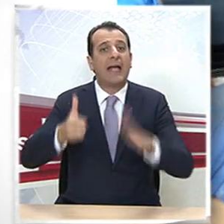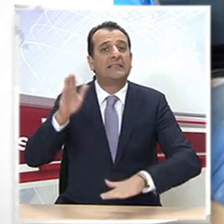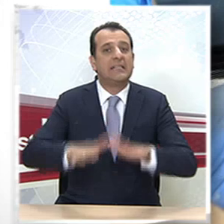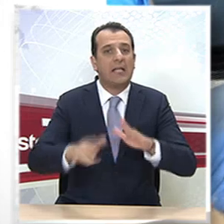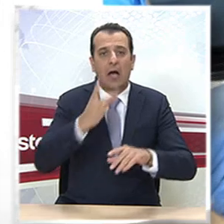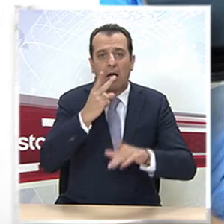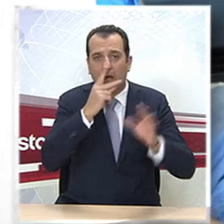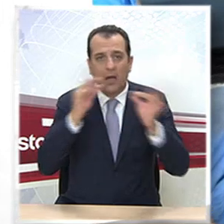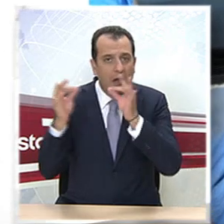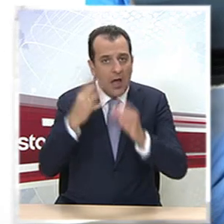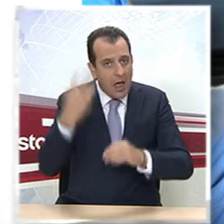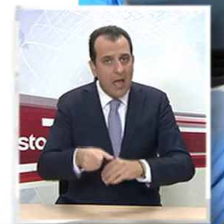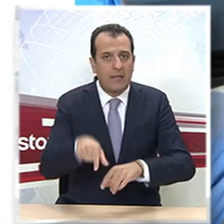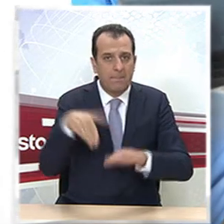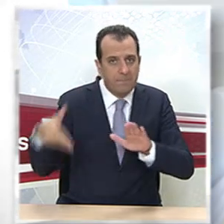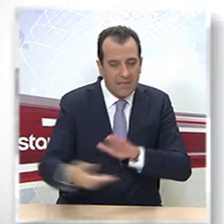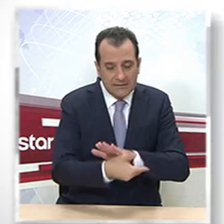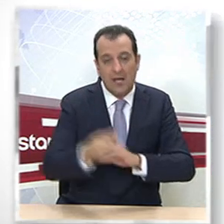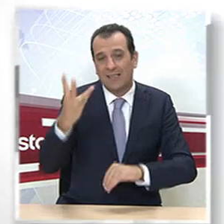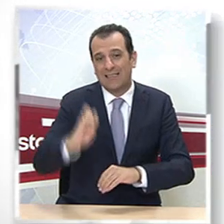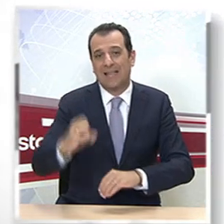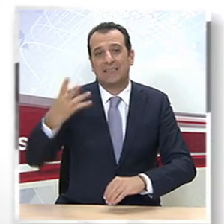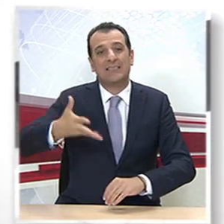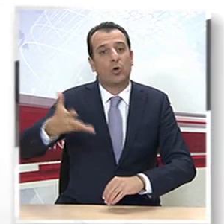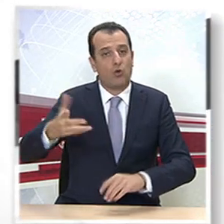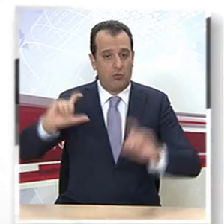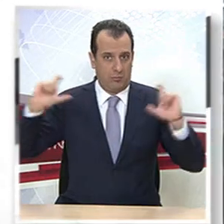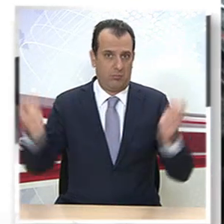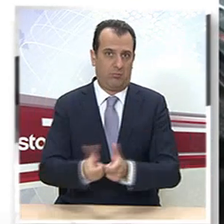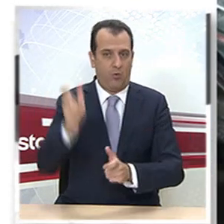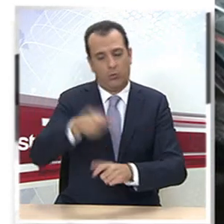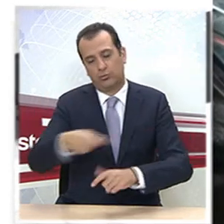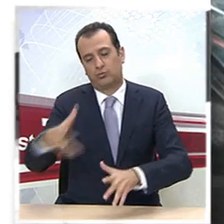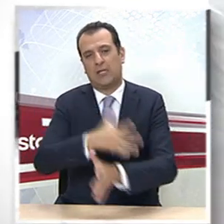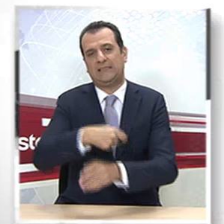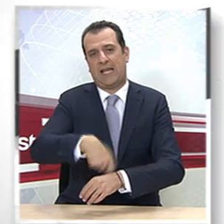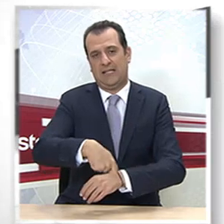Ο 34χρονος αλλοδαπός ιδιοκτήτης του αυτοκίνητου συνελήφθηκε και οδηγήθηκε στον εισαγγελέα.